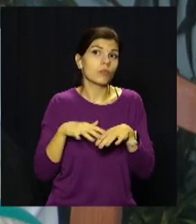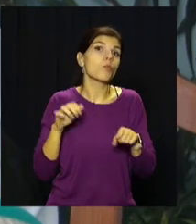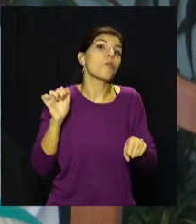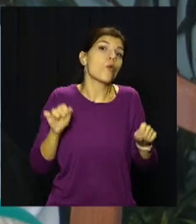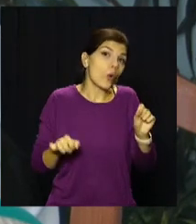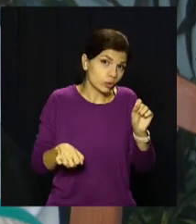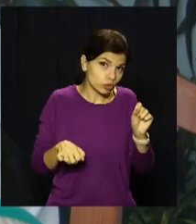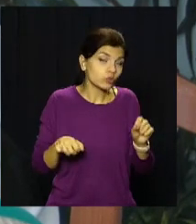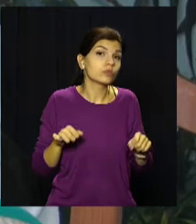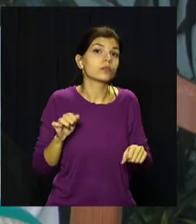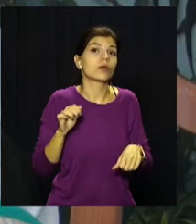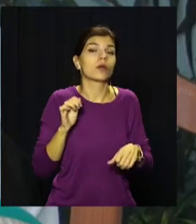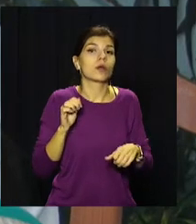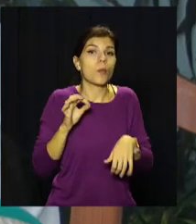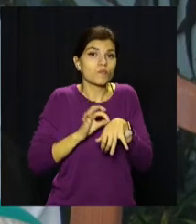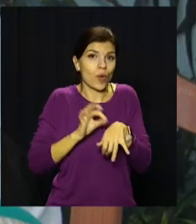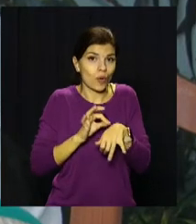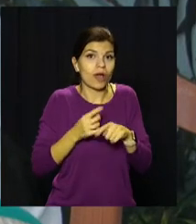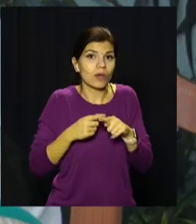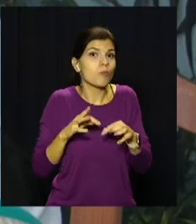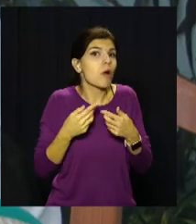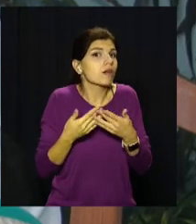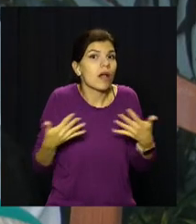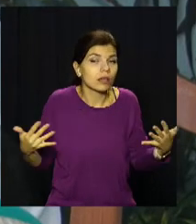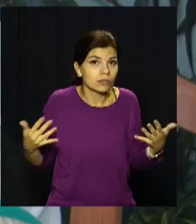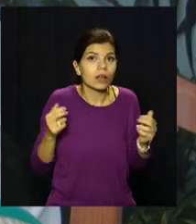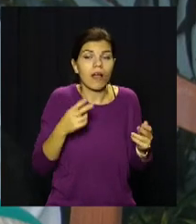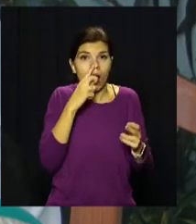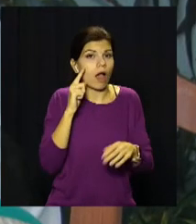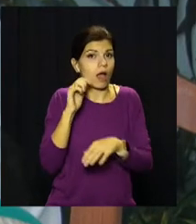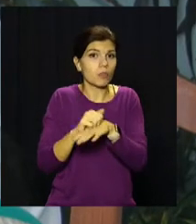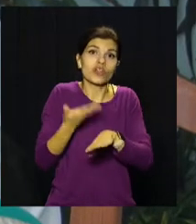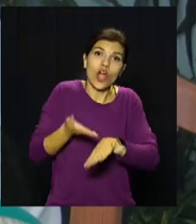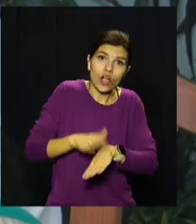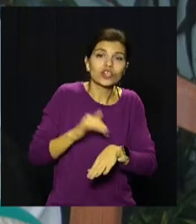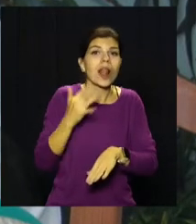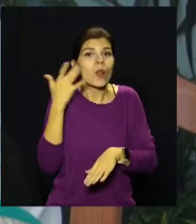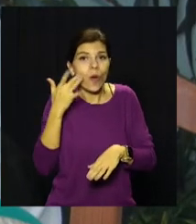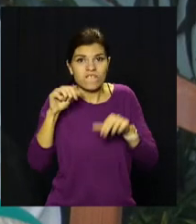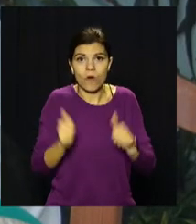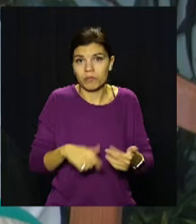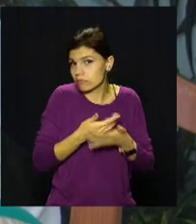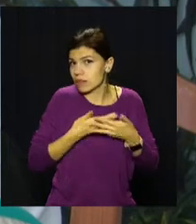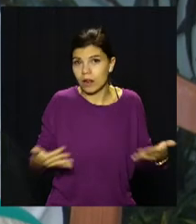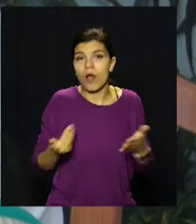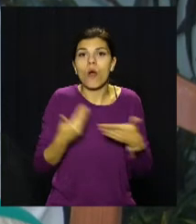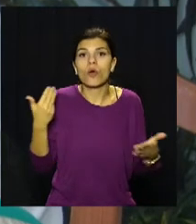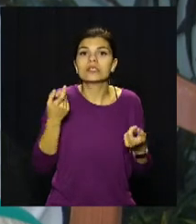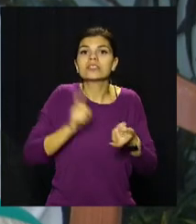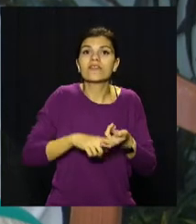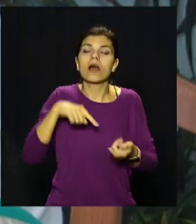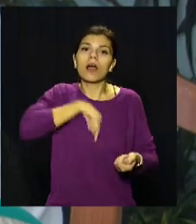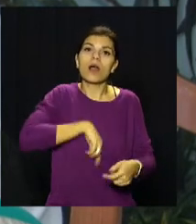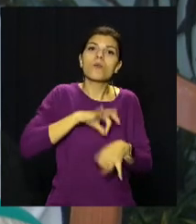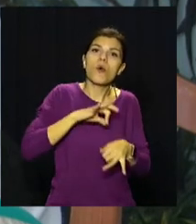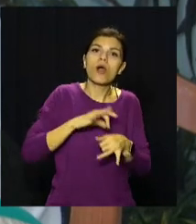може переносити захворювання по-різному. І тяжке, і легке течення все ще залежить від супутньої